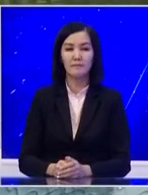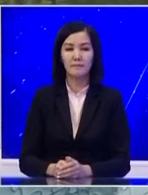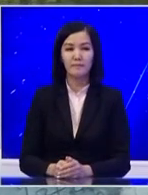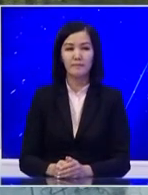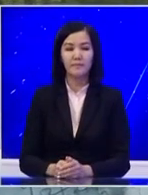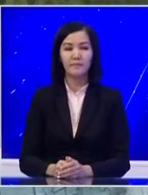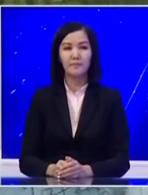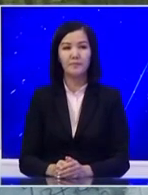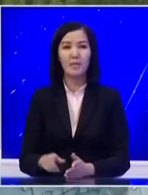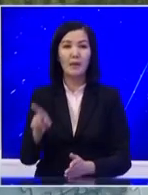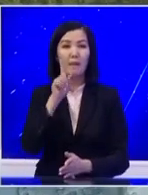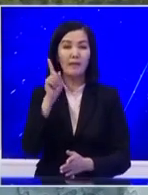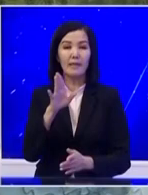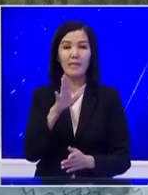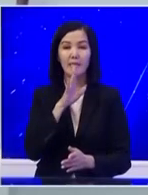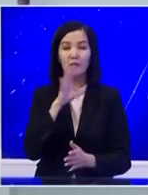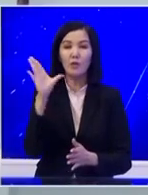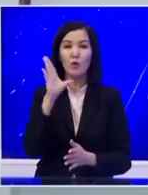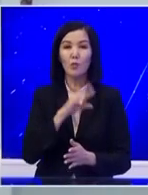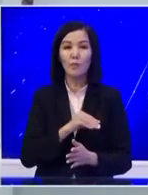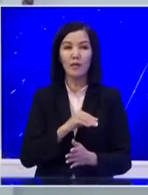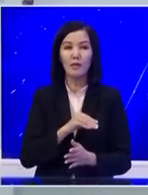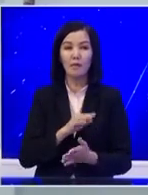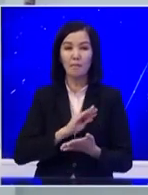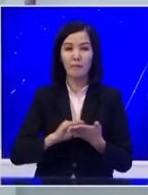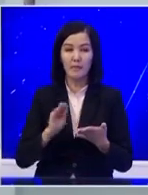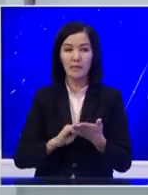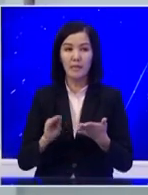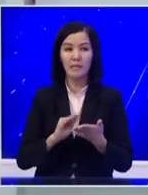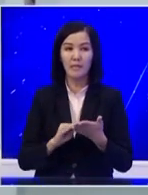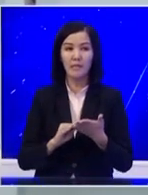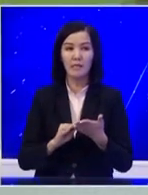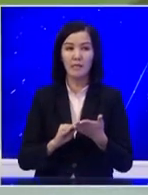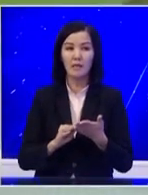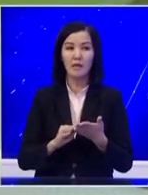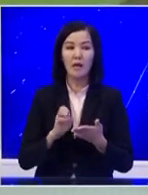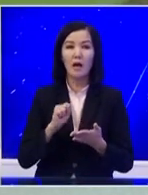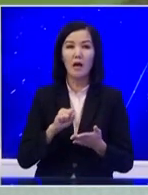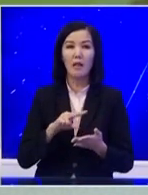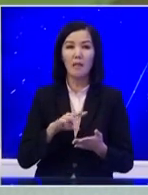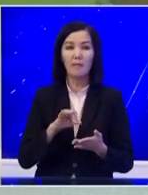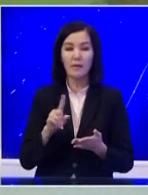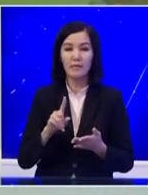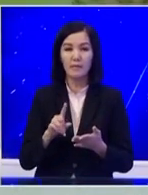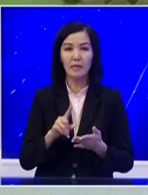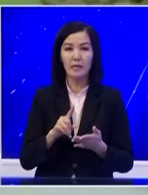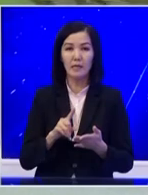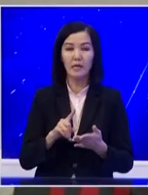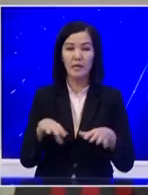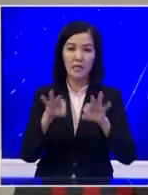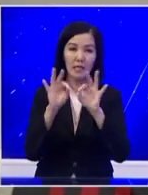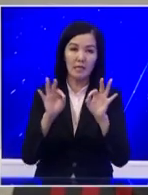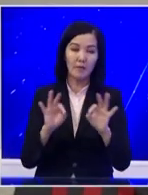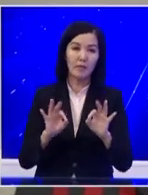Как оказалось, молодая журналистка умеет не только писать. Она увлекается сбором алмазной мозаики и изобразительным искусством.